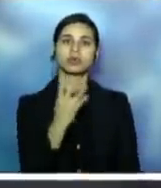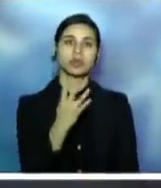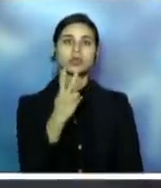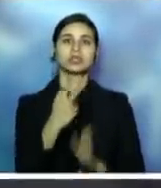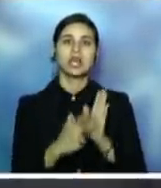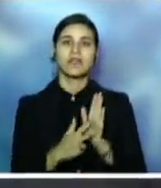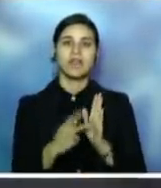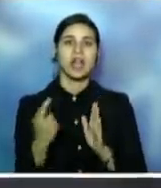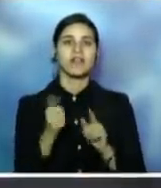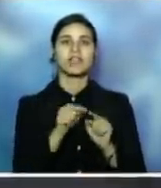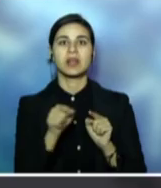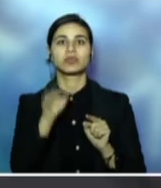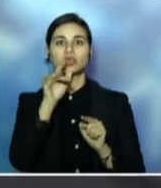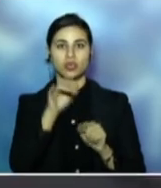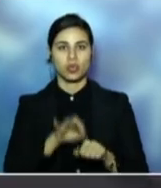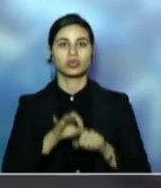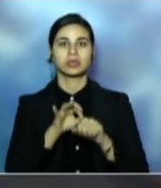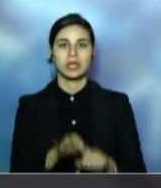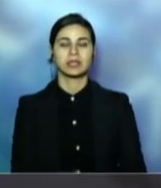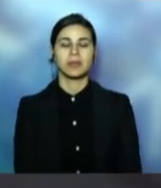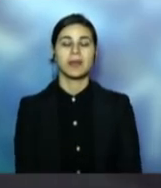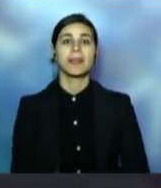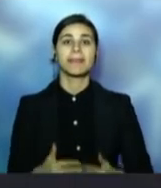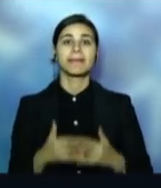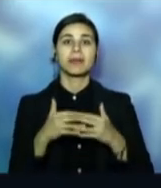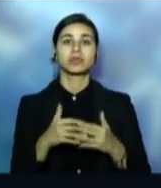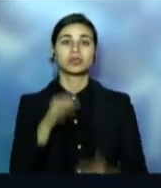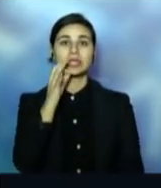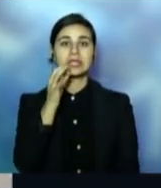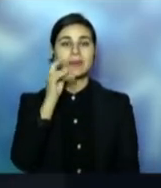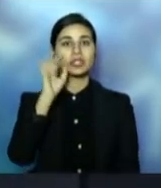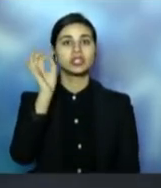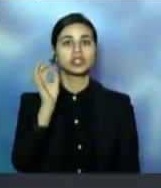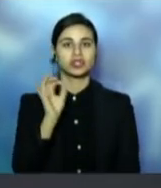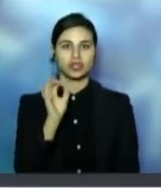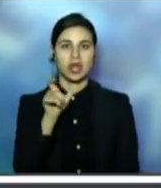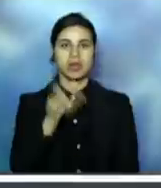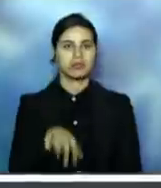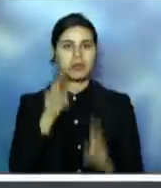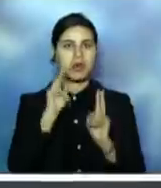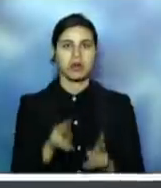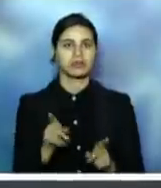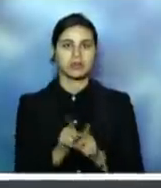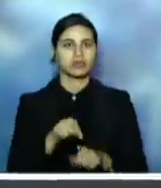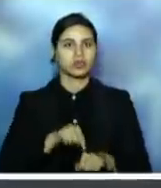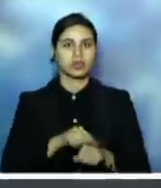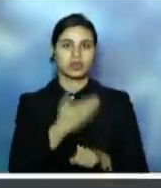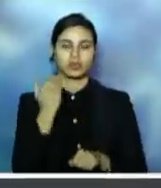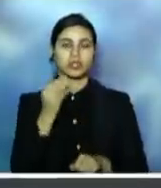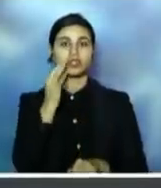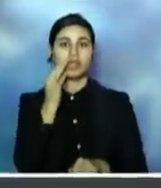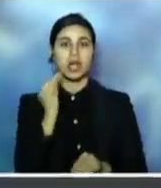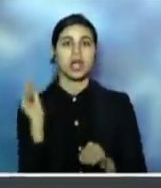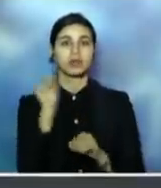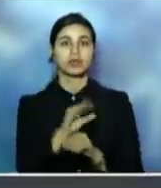28 კვირამდე ფეხმძიმეებში ტარდება. ორსულთა დიაბეტი ხშირ შემთხვევაში უსიმპტომოდ მიმდინარეობს და სისხლში შაქრის